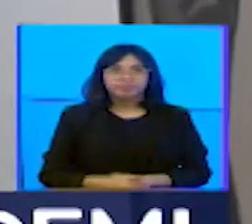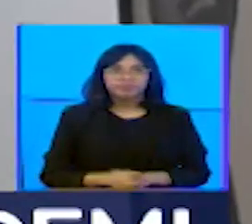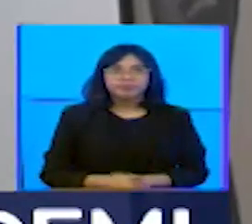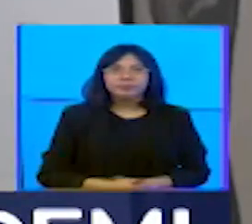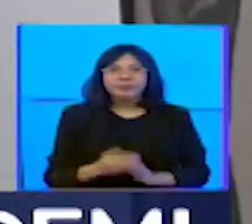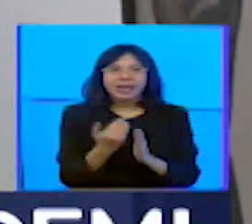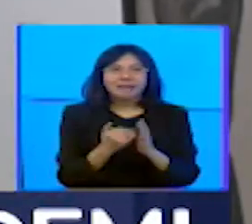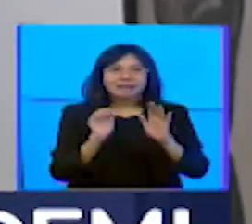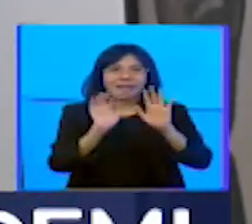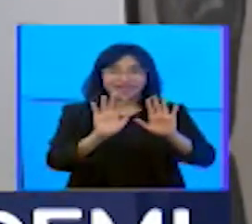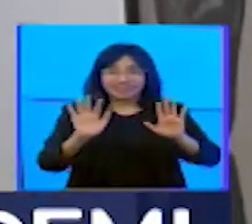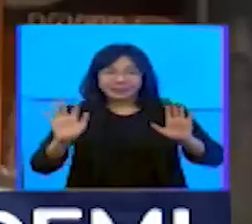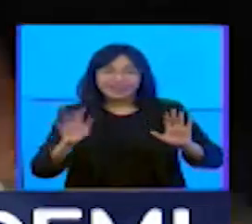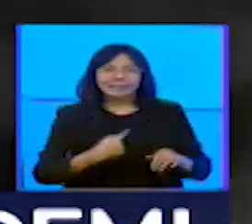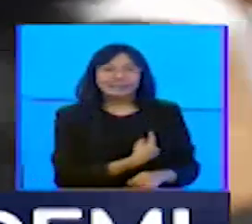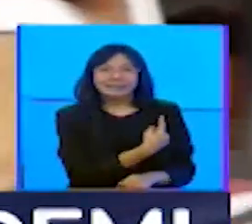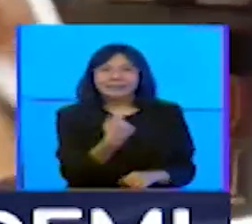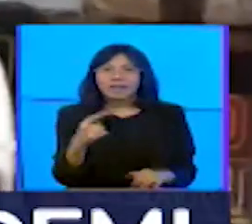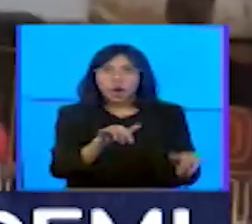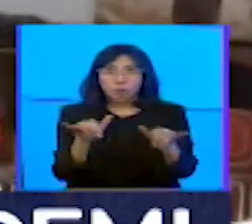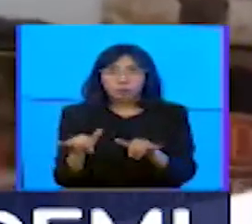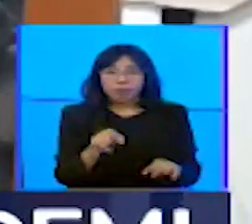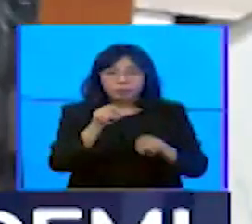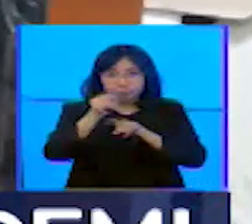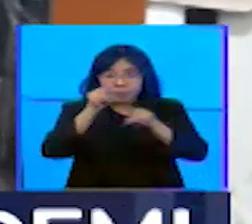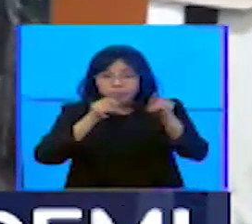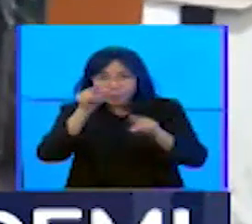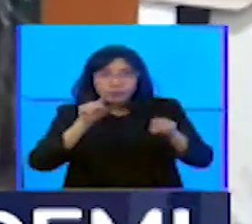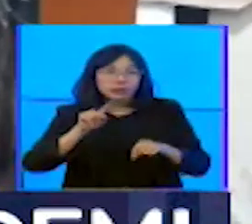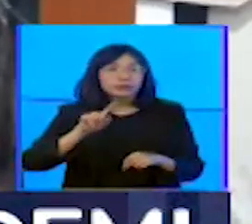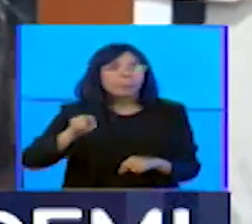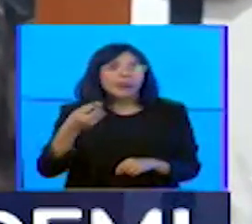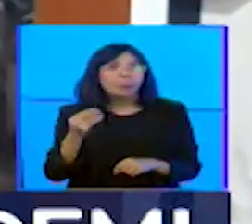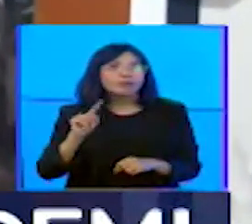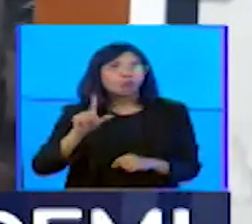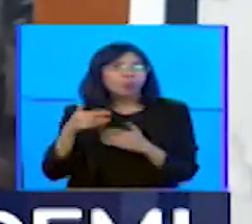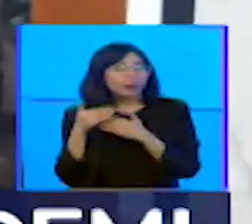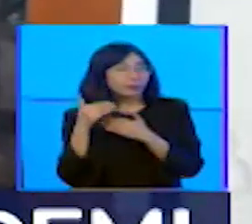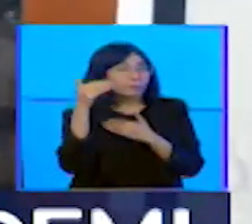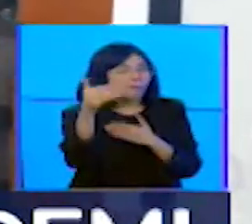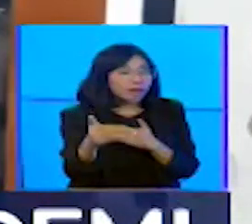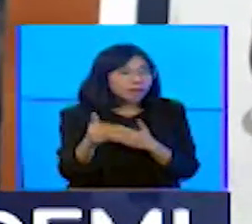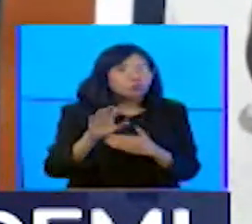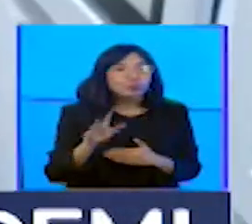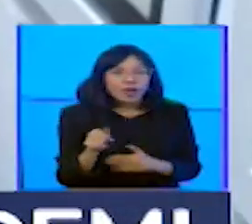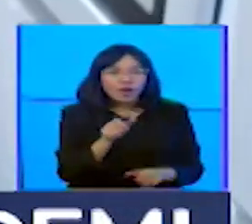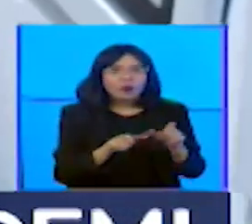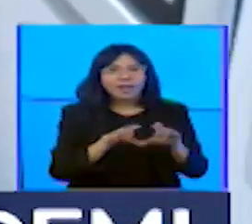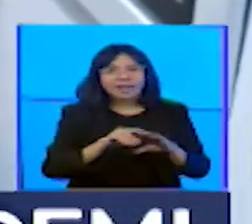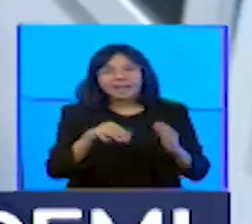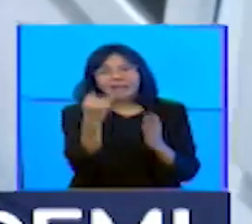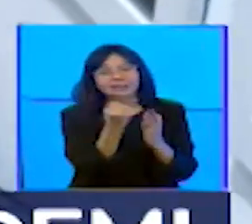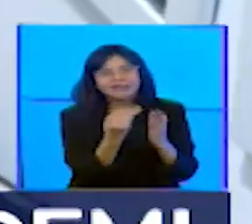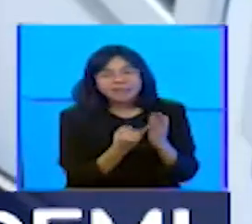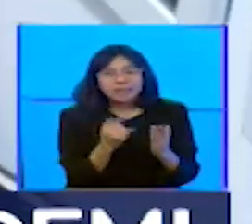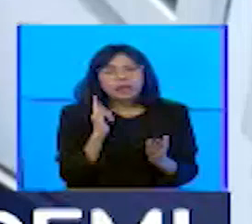Gelaran Kita Rupa 2020 akan berlangsung hingga satu bulan ke depan demi bertahannya para usaha seni di tengah